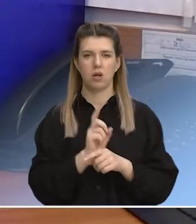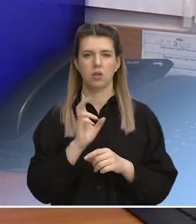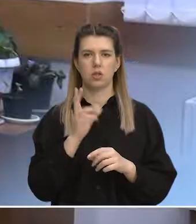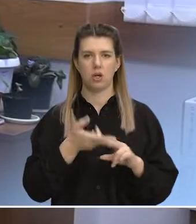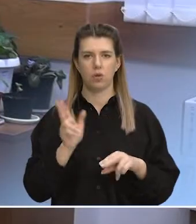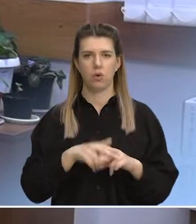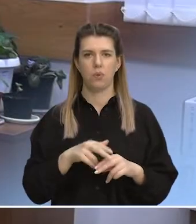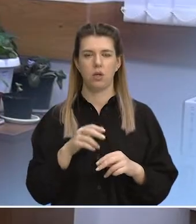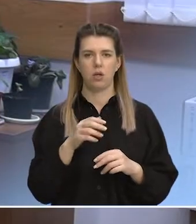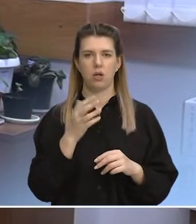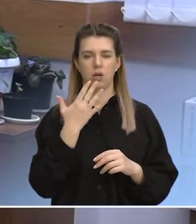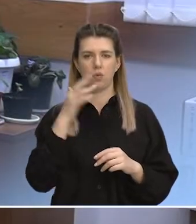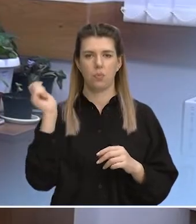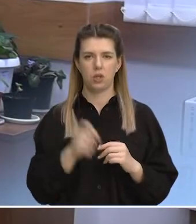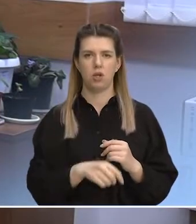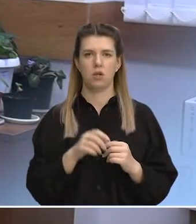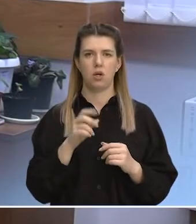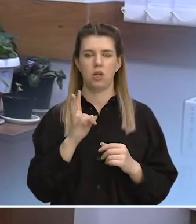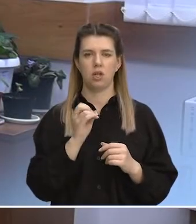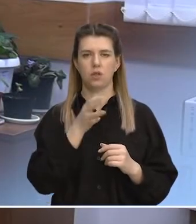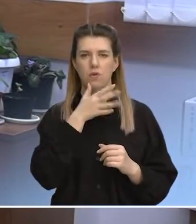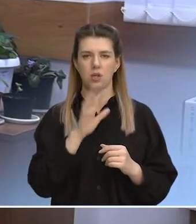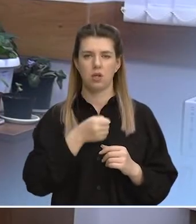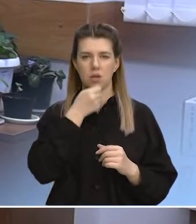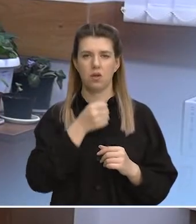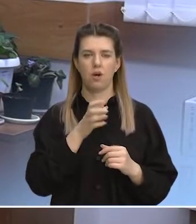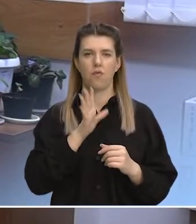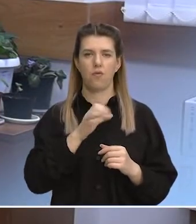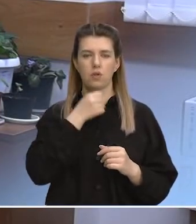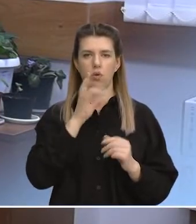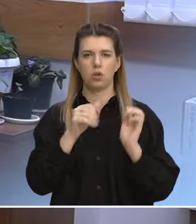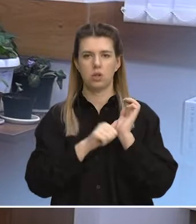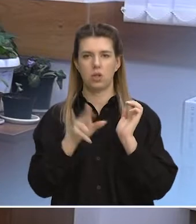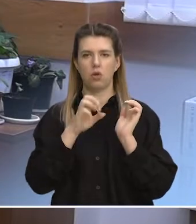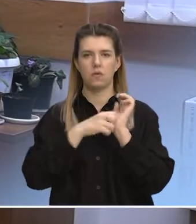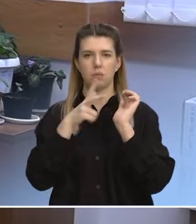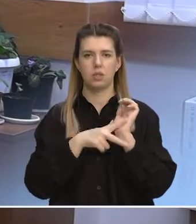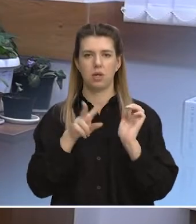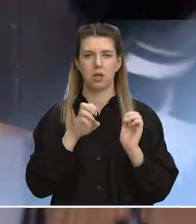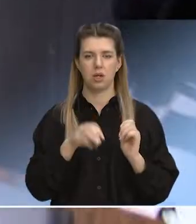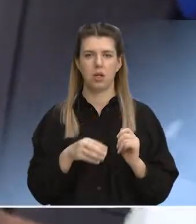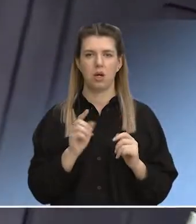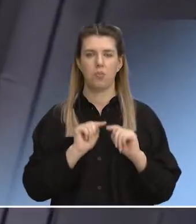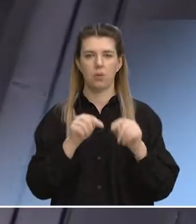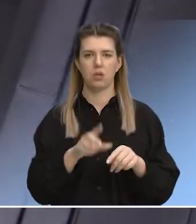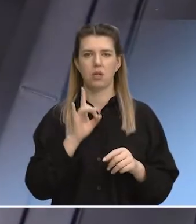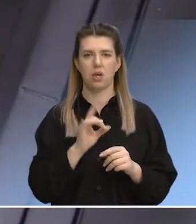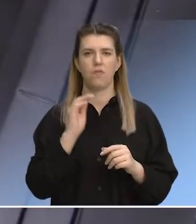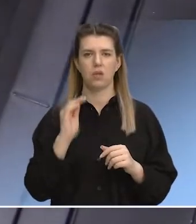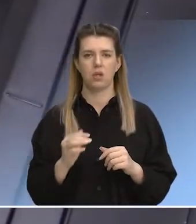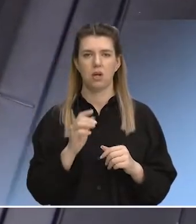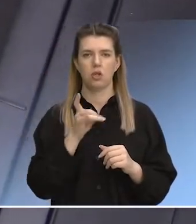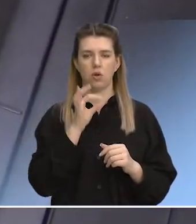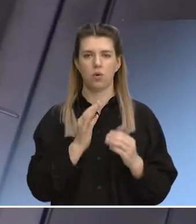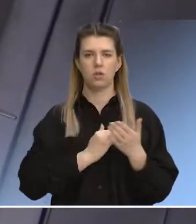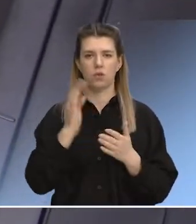соответствии с которым иностранные граждане, в том числе несовершеннолетние дети в возрасте от 6 до 18 лет, прибывшие в Российскую Федерацию